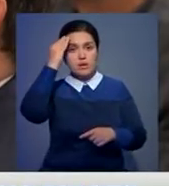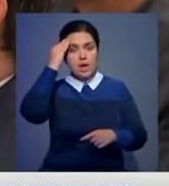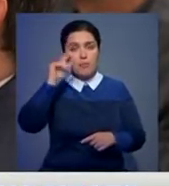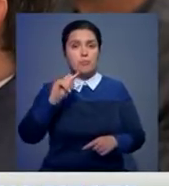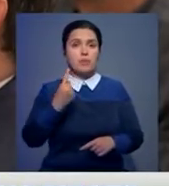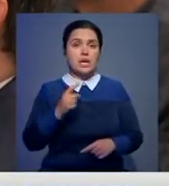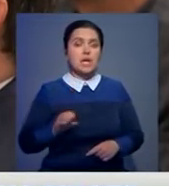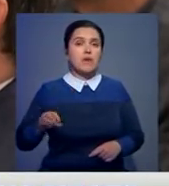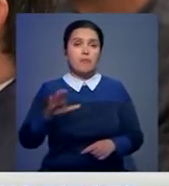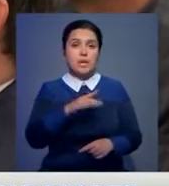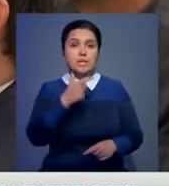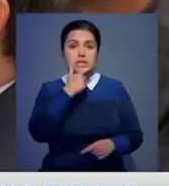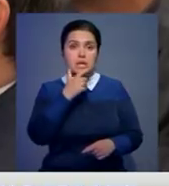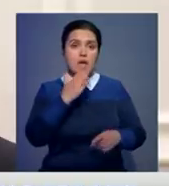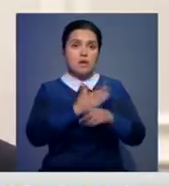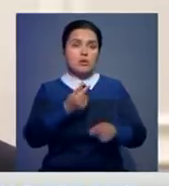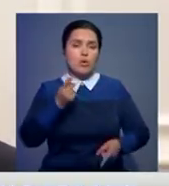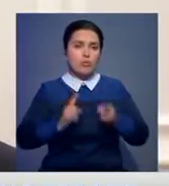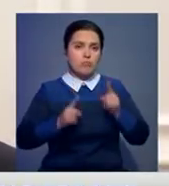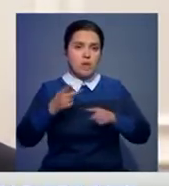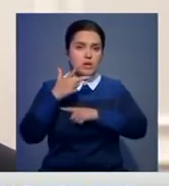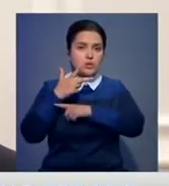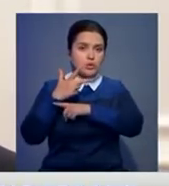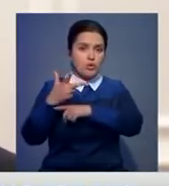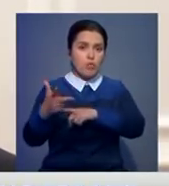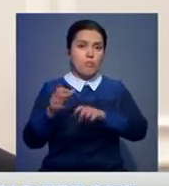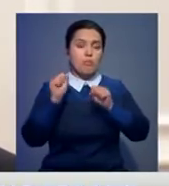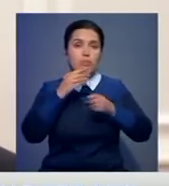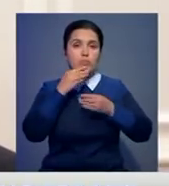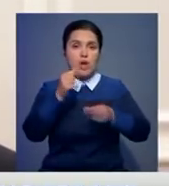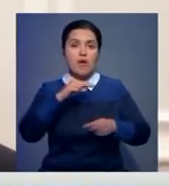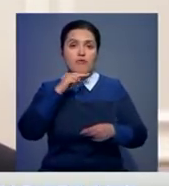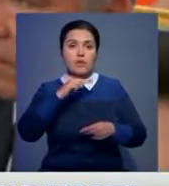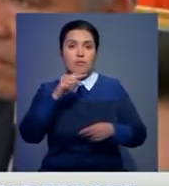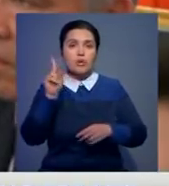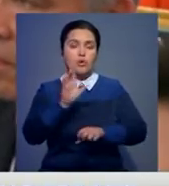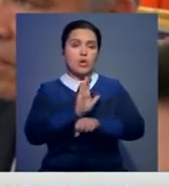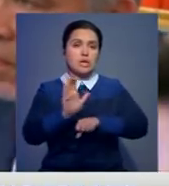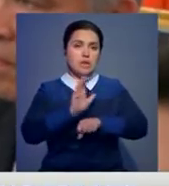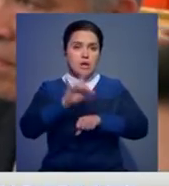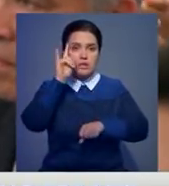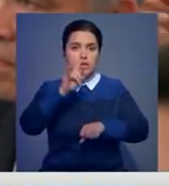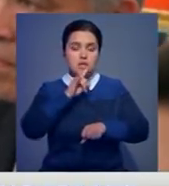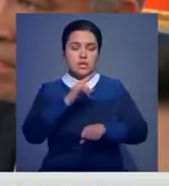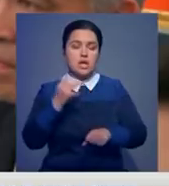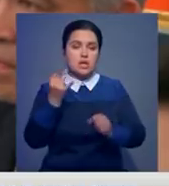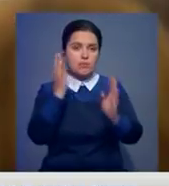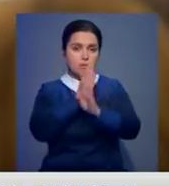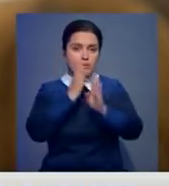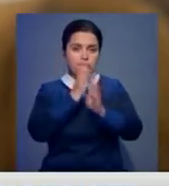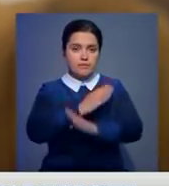первых европейских зрителей, обилие натурных съемок в картине способно привлечь внимание производителей кино казахстанским